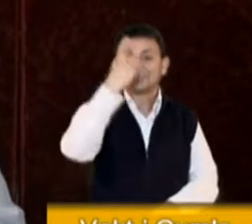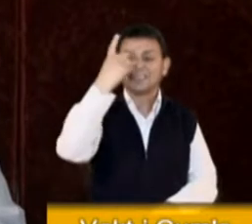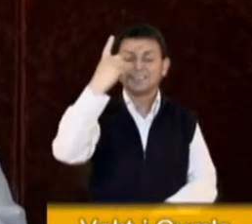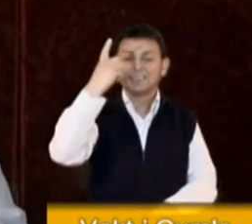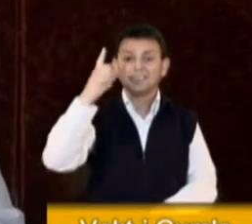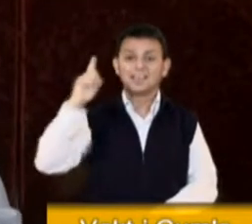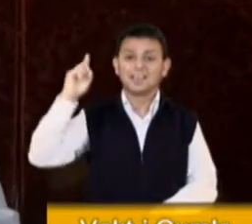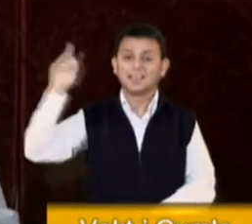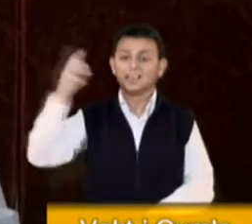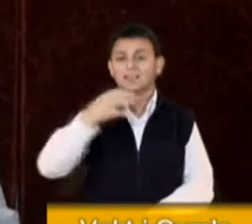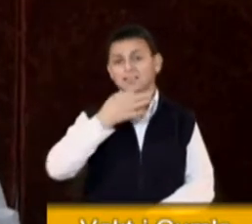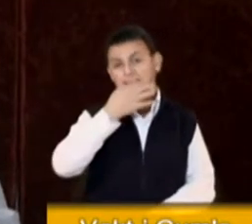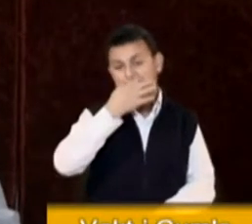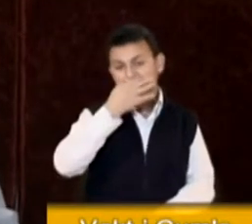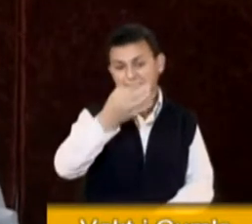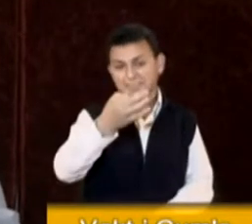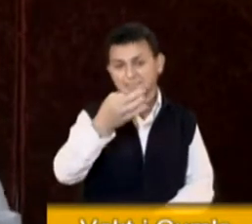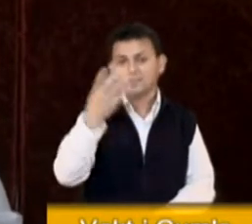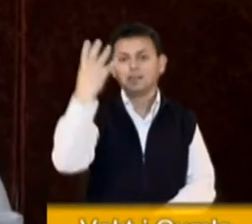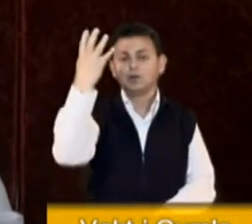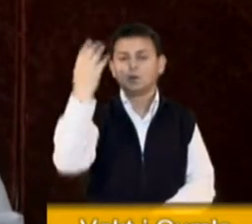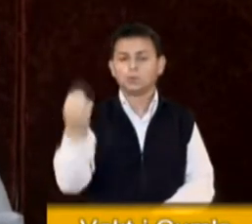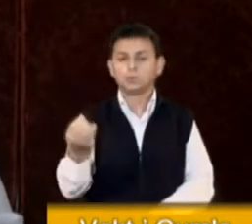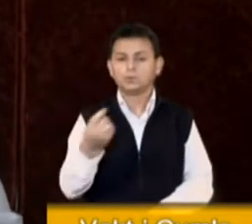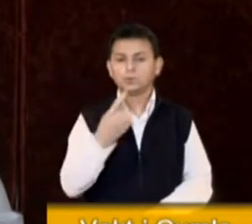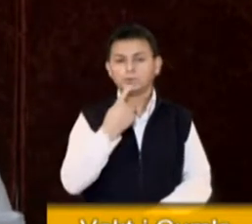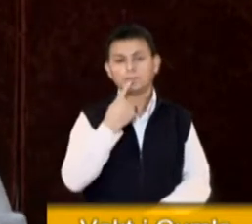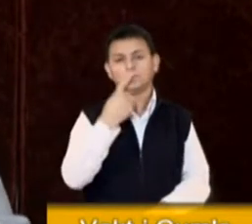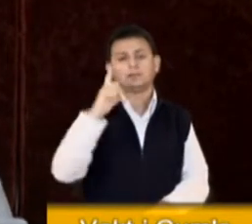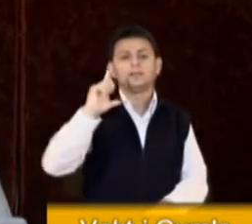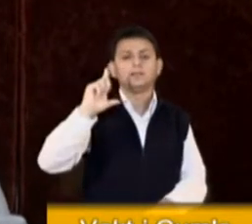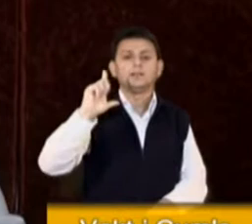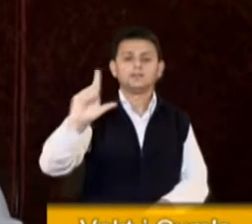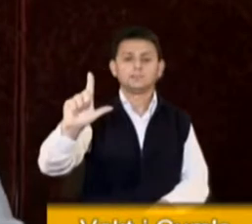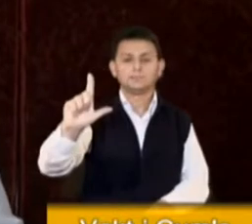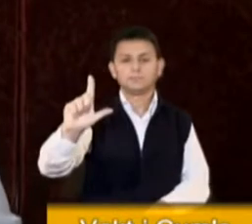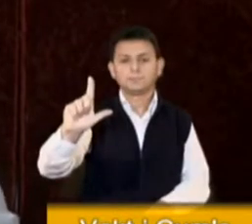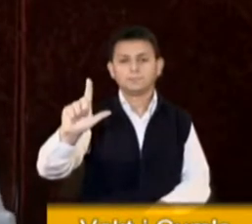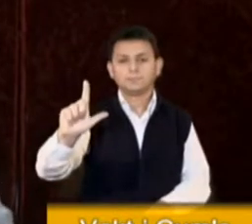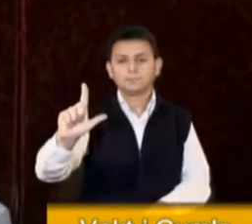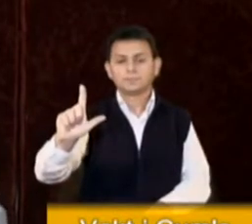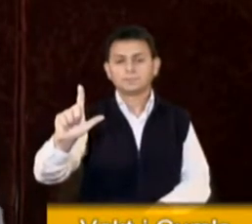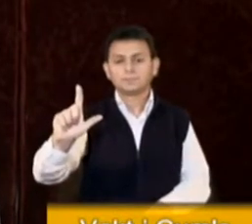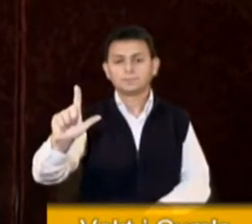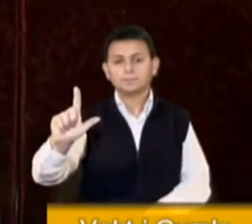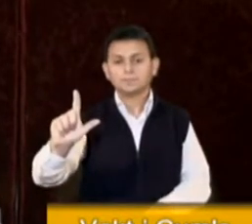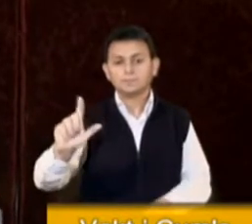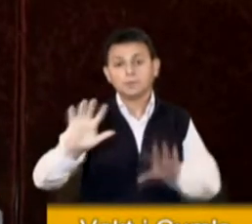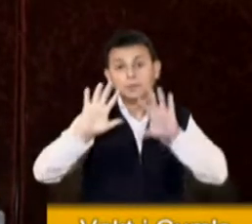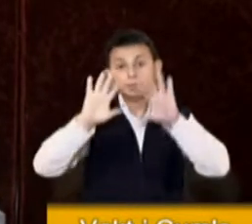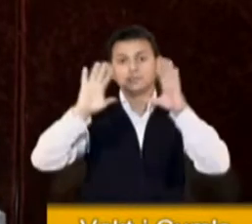manasında maşallah, la kuvvete illa billah diyecek. Hayret